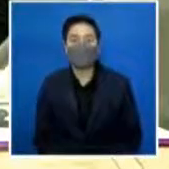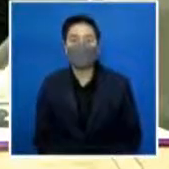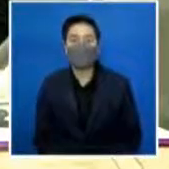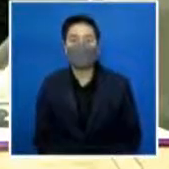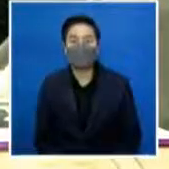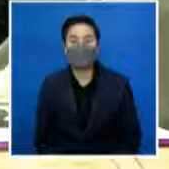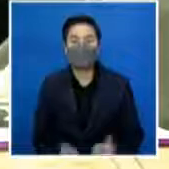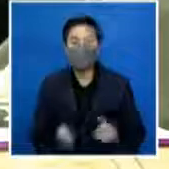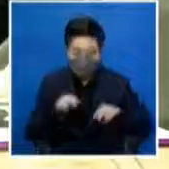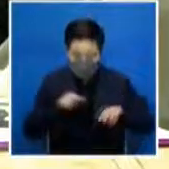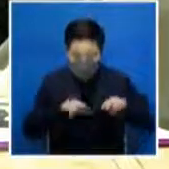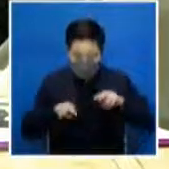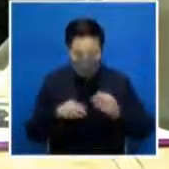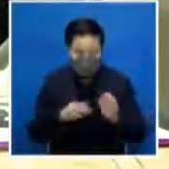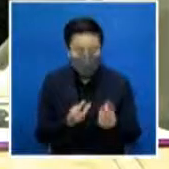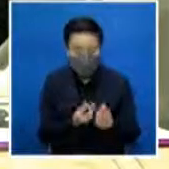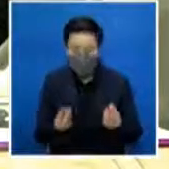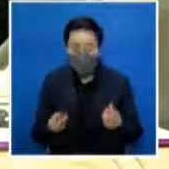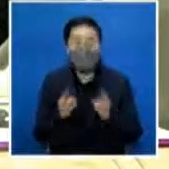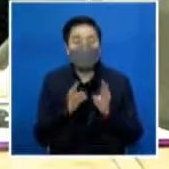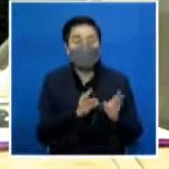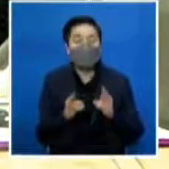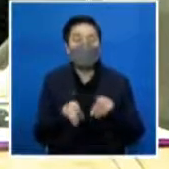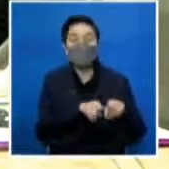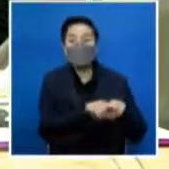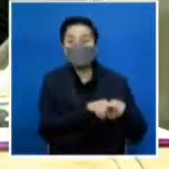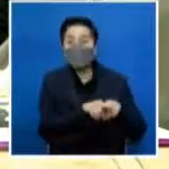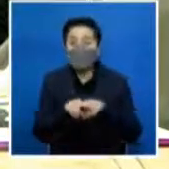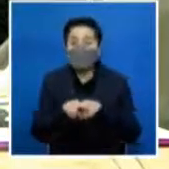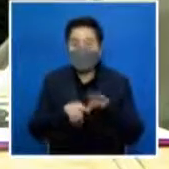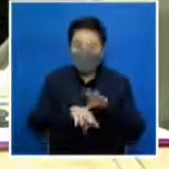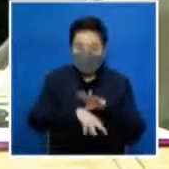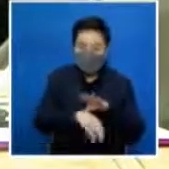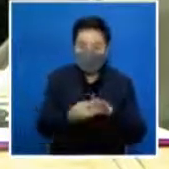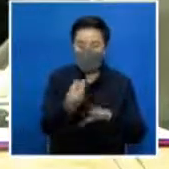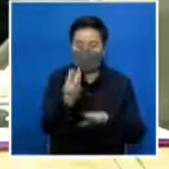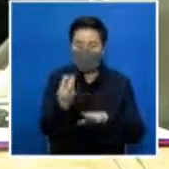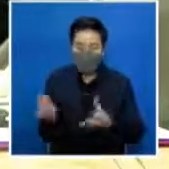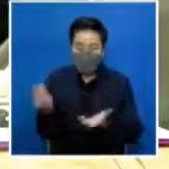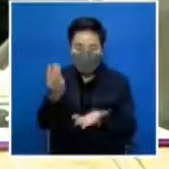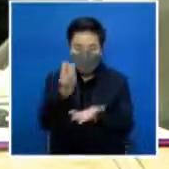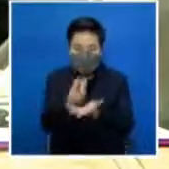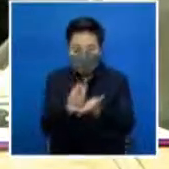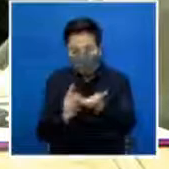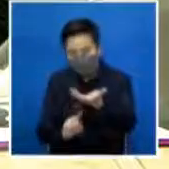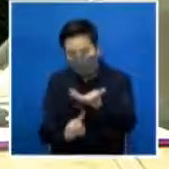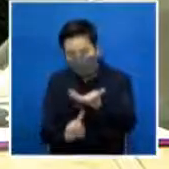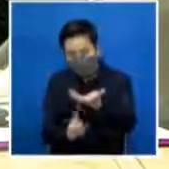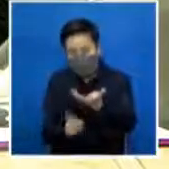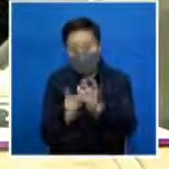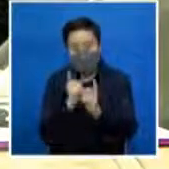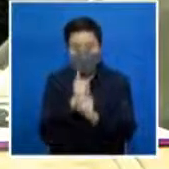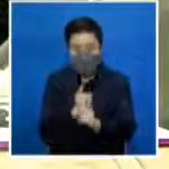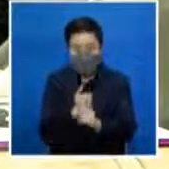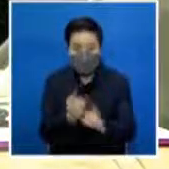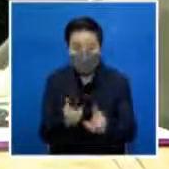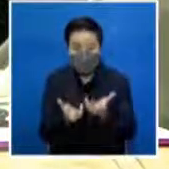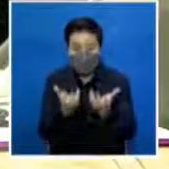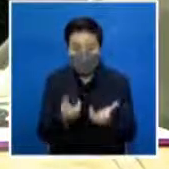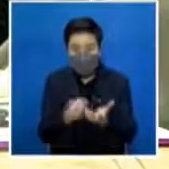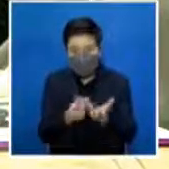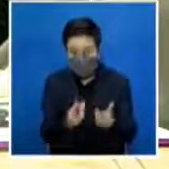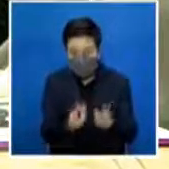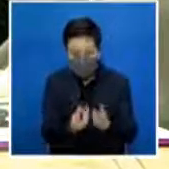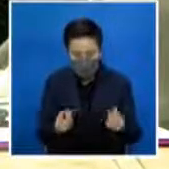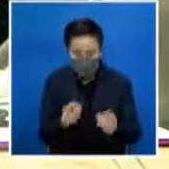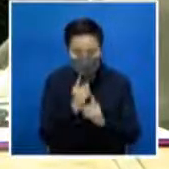ซึ่งในการตรวจสอบนะคะจะใช้วิธีเดียวกันทั้งหมดโดยสุ่มตัวอย่างมา1ลูกแล้วชั่งน้ำหนักค่ะซึ่งน้ำหนักของลูกบอลทุกกล่องจ